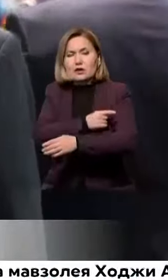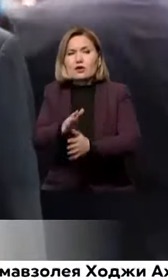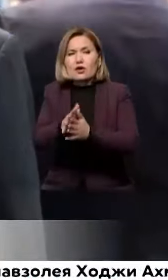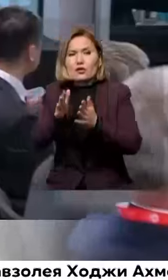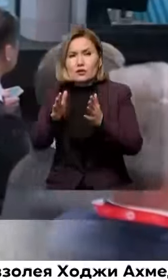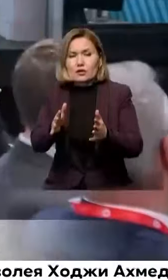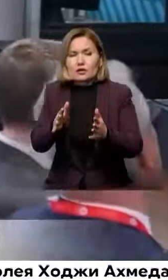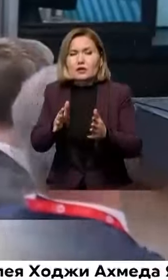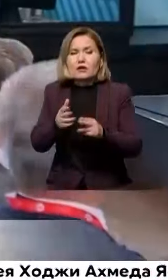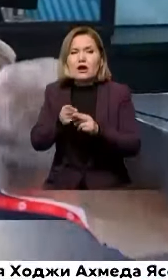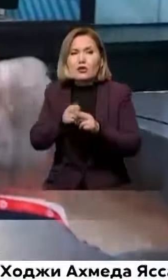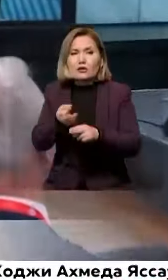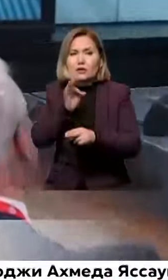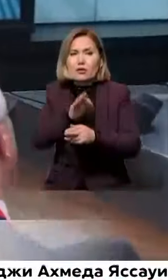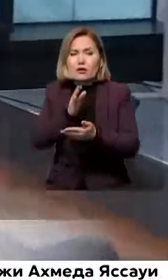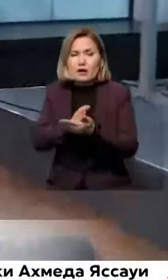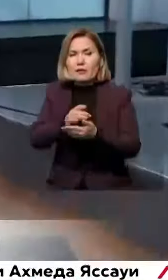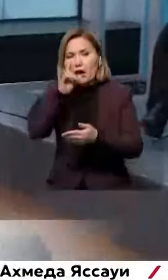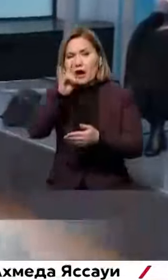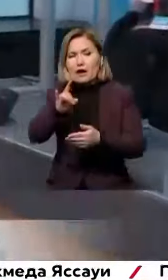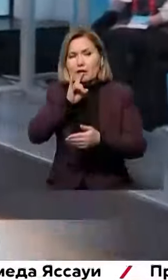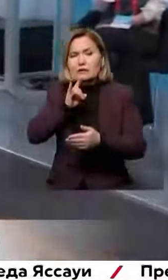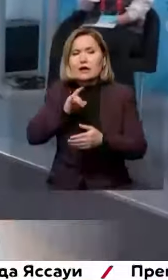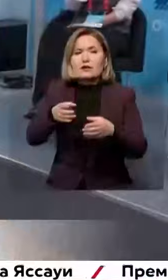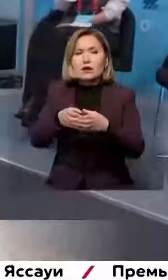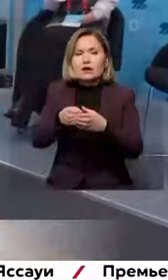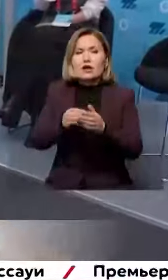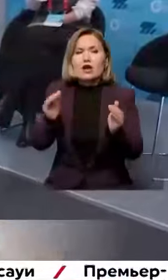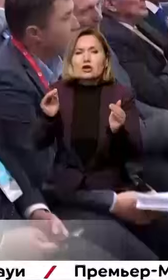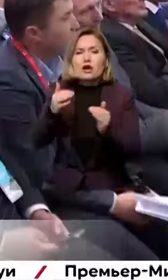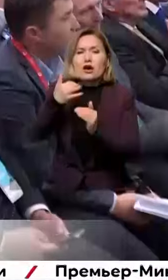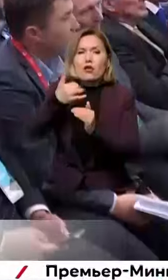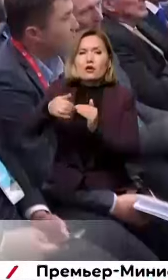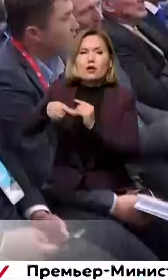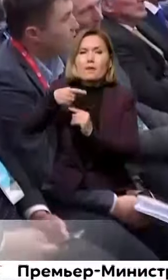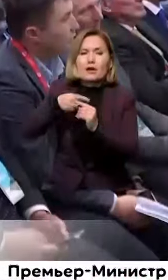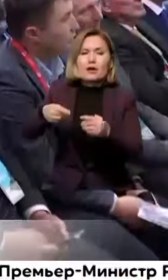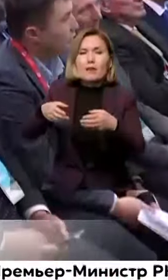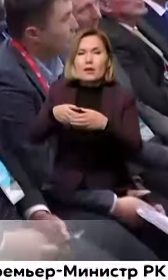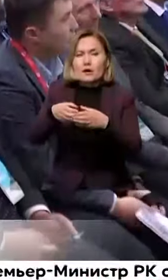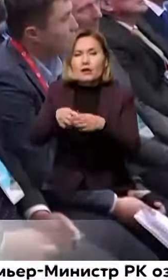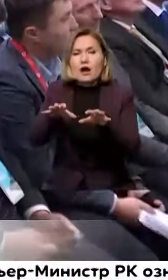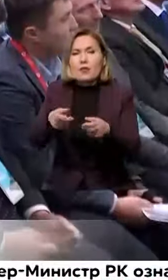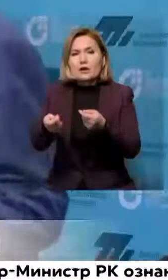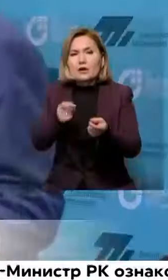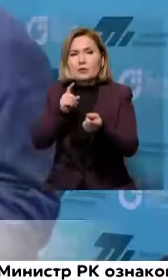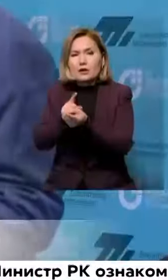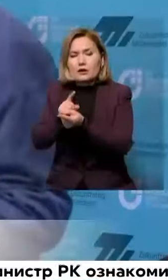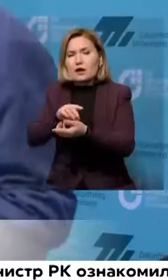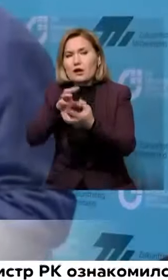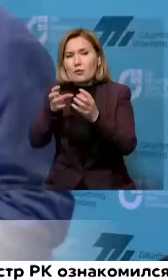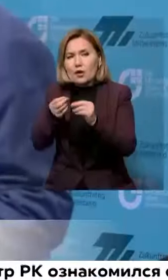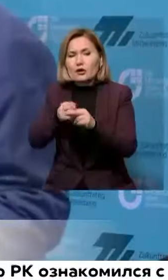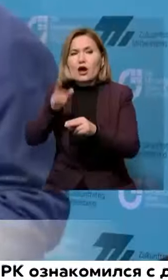деп есептеймін. Германиядағы сапар барысында қазақстандық делегация шағын және орта бизнес федералдық одағы басшыларымен де кездесті.